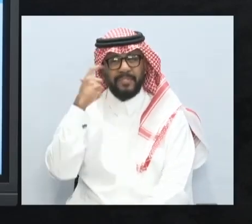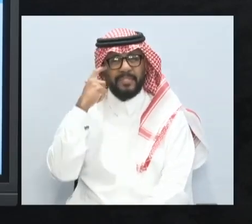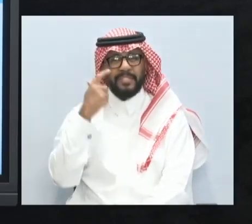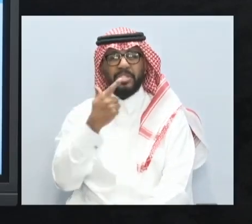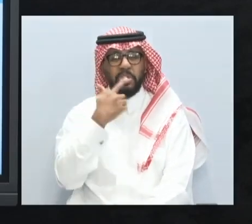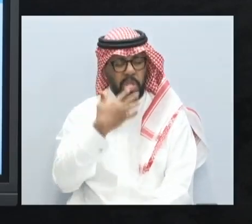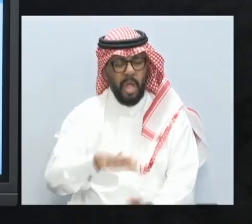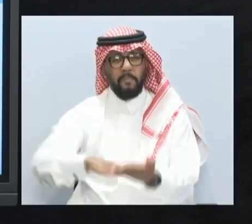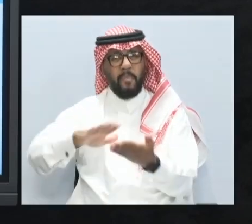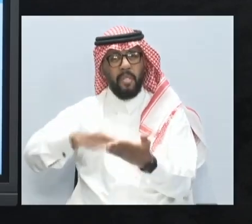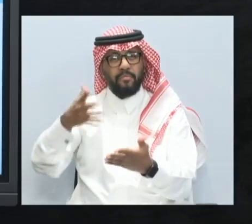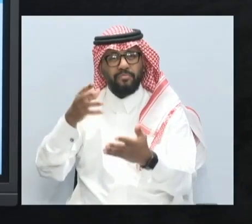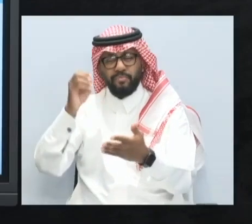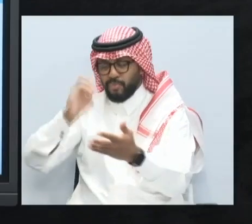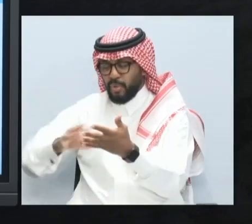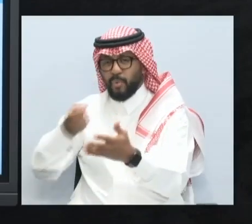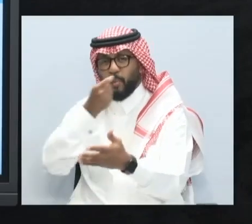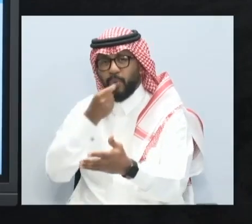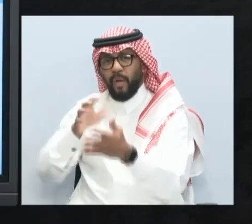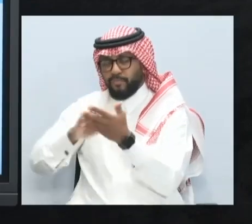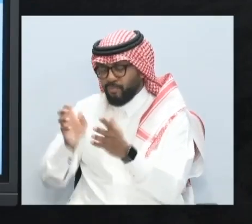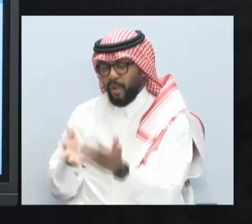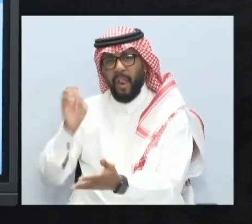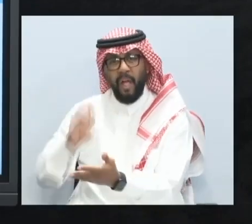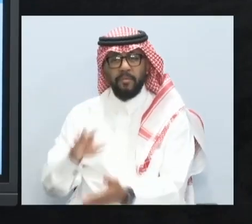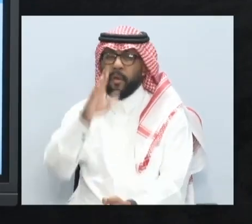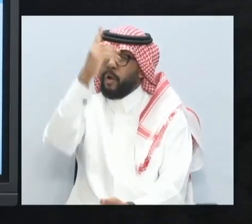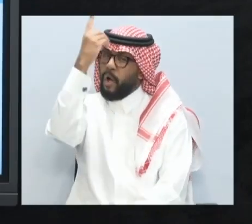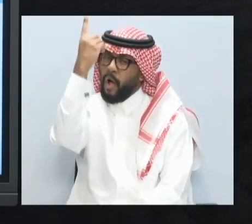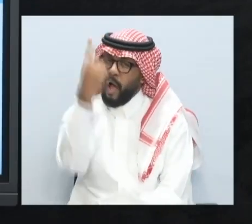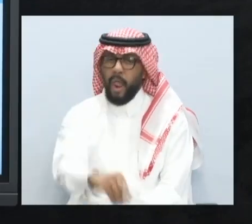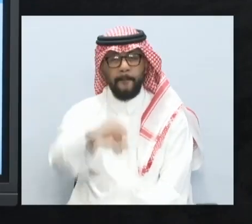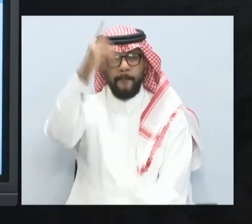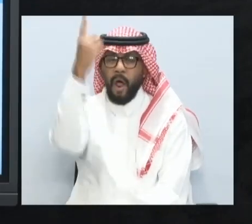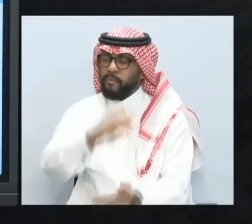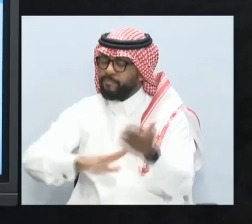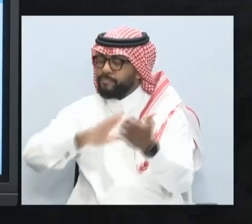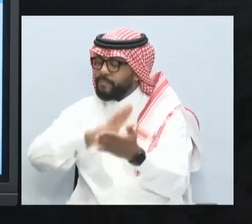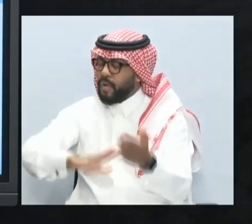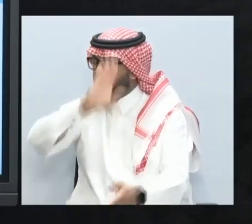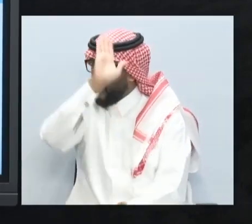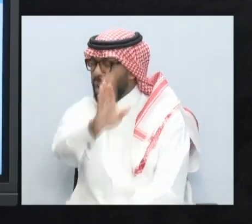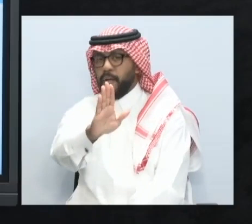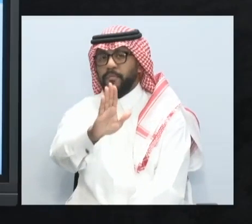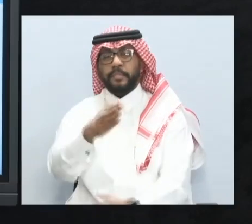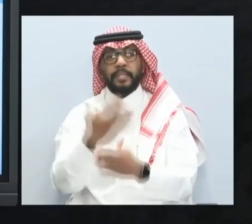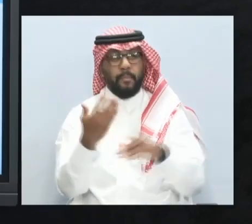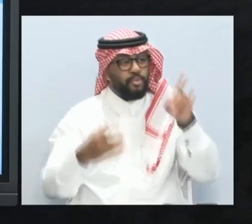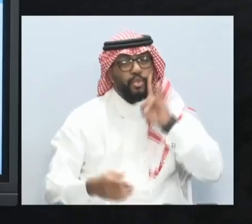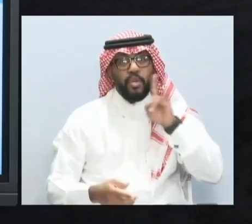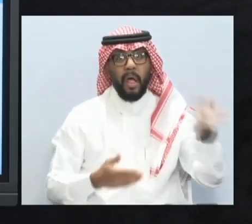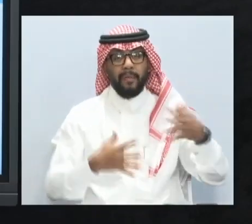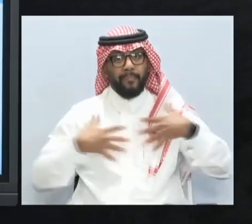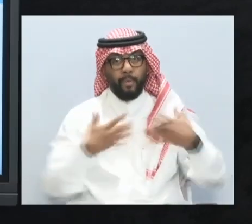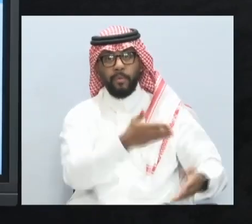القران لكي يتقرب الى هذا الشيطان وهذا من شده دلاله من اكبر دلائل ان السحر